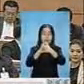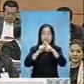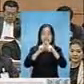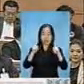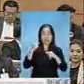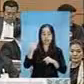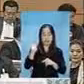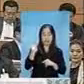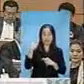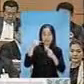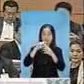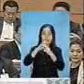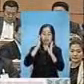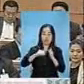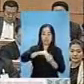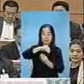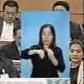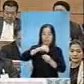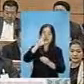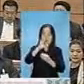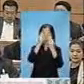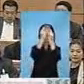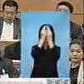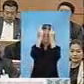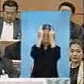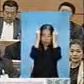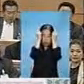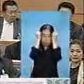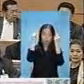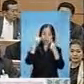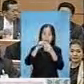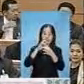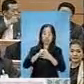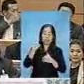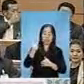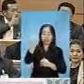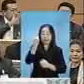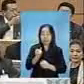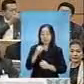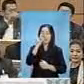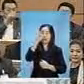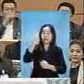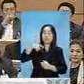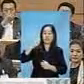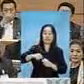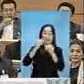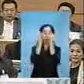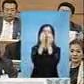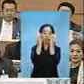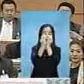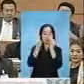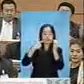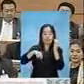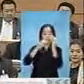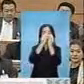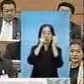คดีนักธุรกิจชาวซาอุดีอาระเบียฝ่ายจำเลยไปร้องศาลรัฐธรรมนูญให้ตีความศาลรัฐธรรมนูญตีความว่